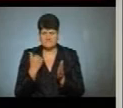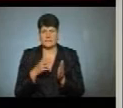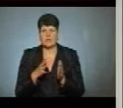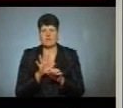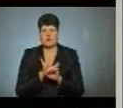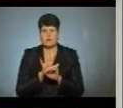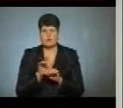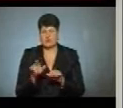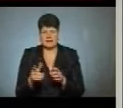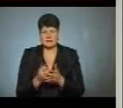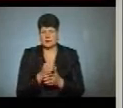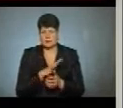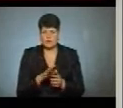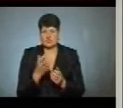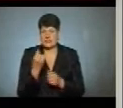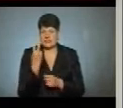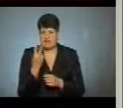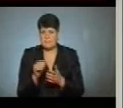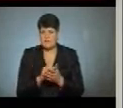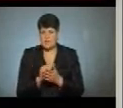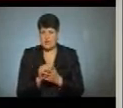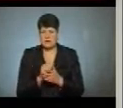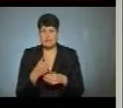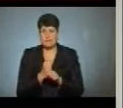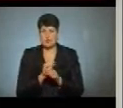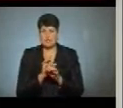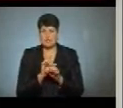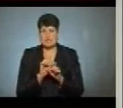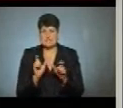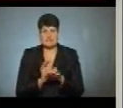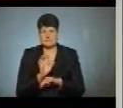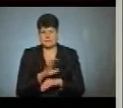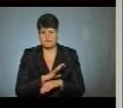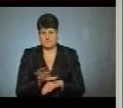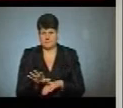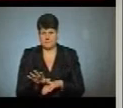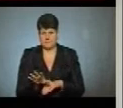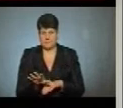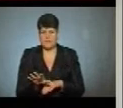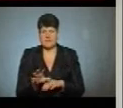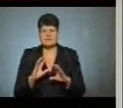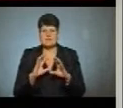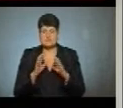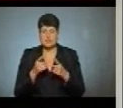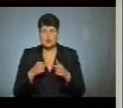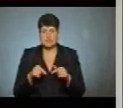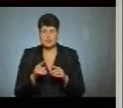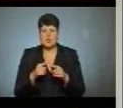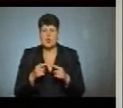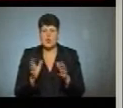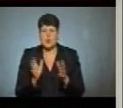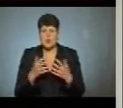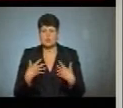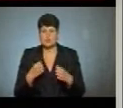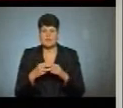коронавірусу в людей не виявили. Ще 2 матеріали, каже, до лабораторного центру не надсилали. За даними Всесвітньої організації охорони здоров'я,